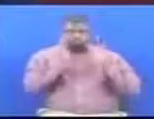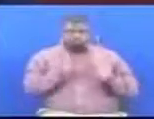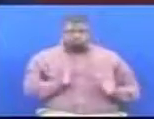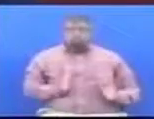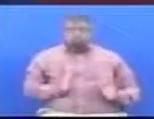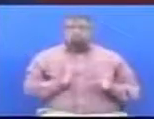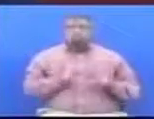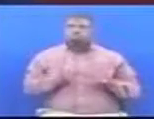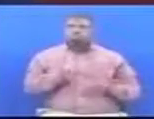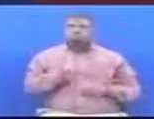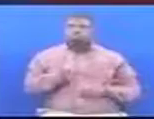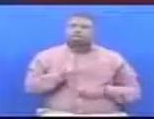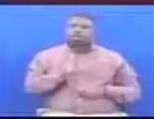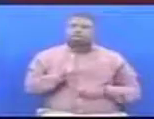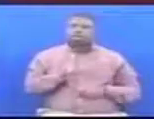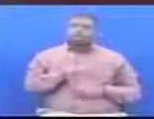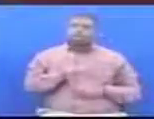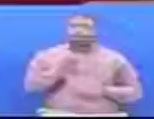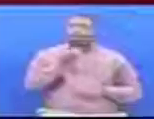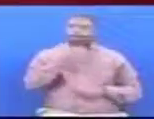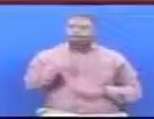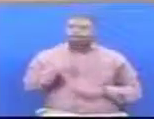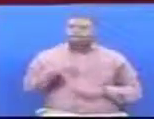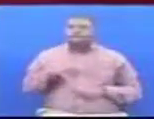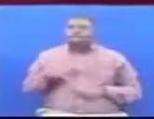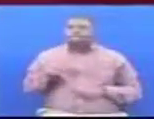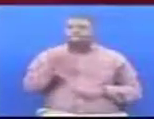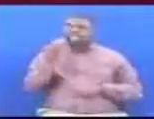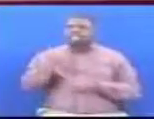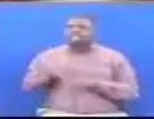Crescent Maji ya Tanga Mzindakaya.